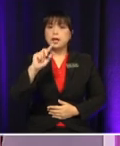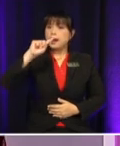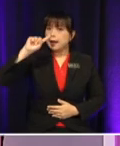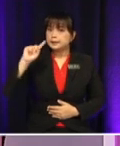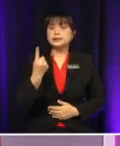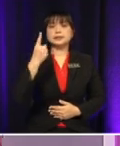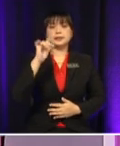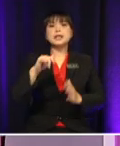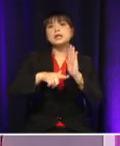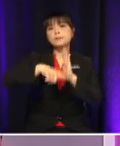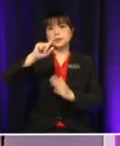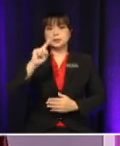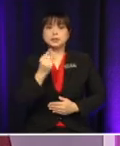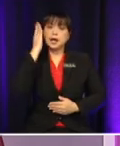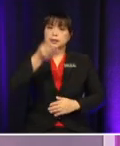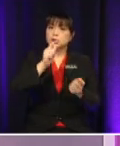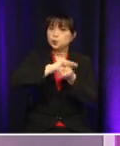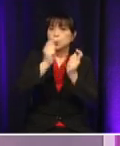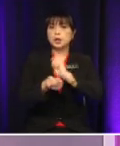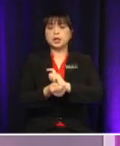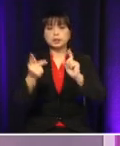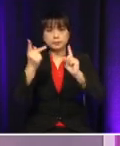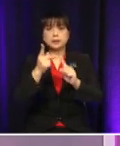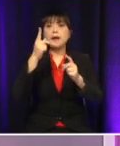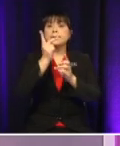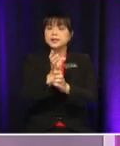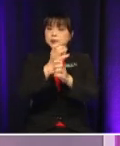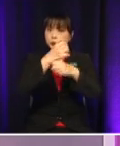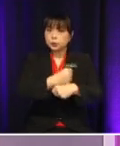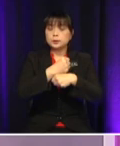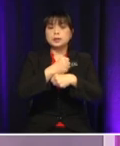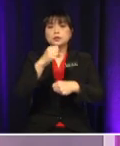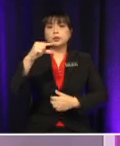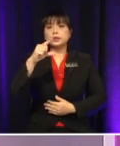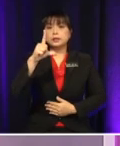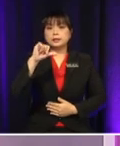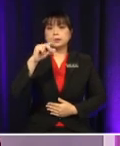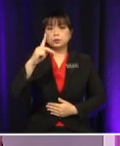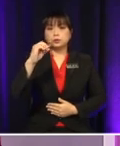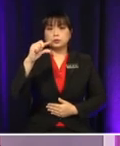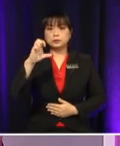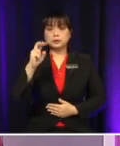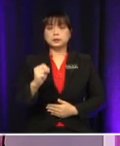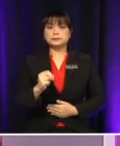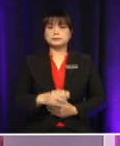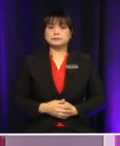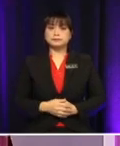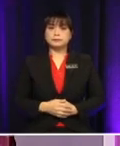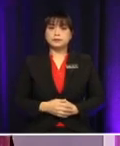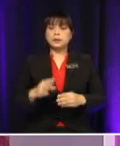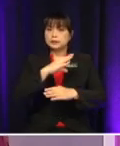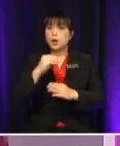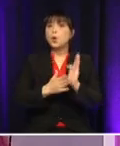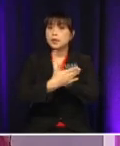gliken Sebenarnya ya so ini pun disebabkan oleh suatu hormon yang kita Panggil sebagai hormon insulin